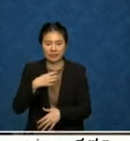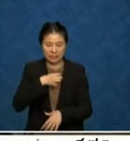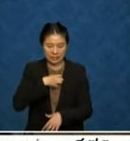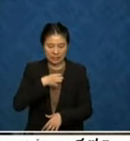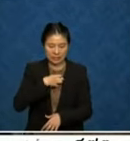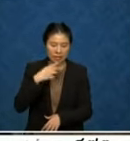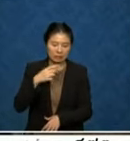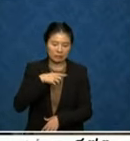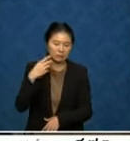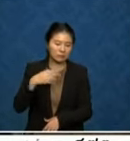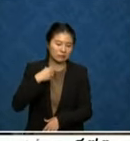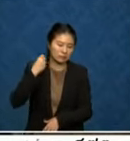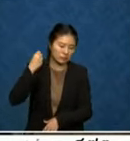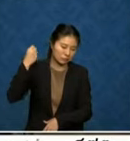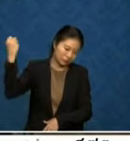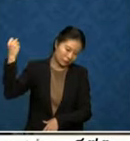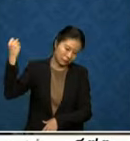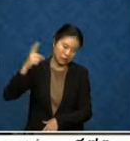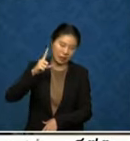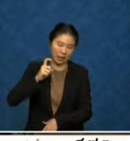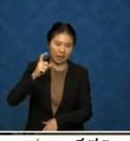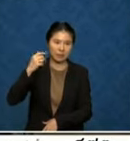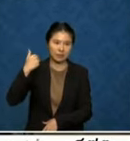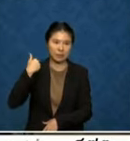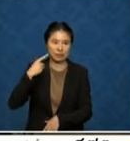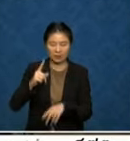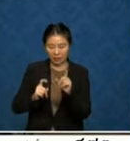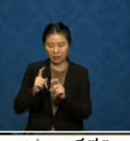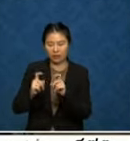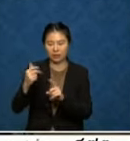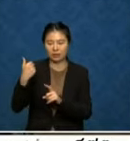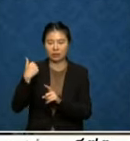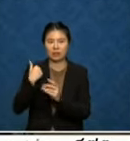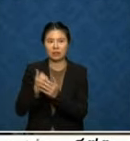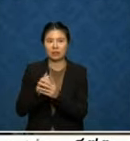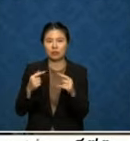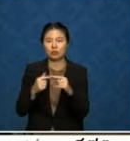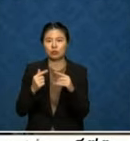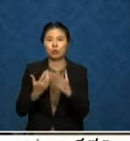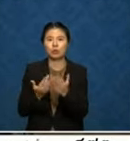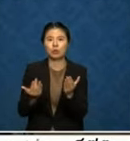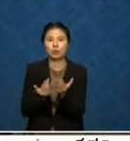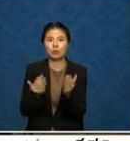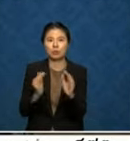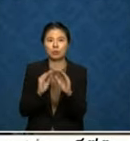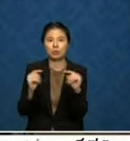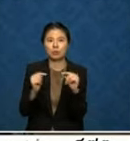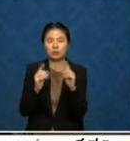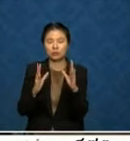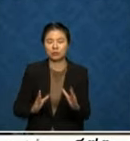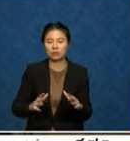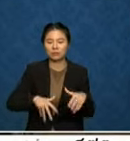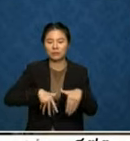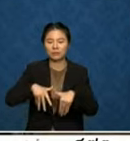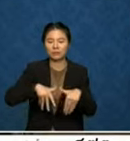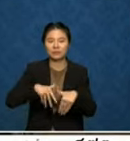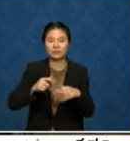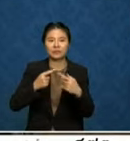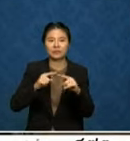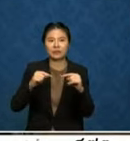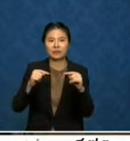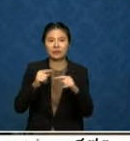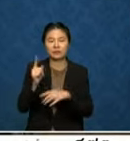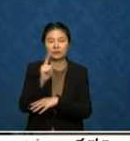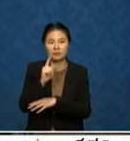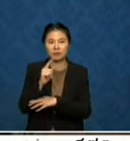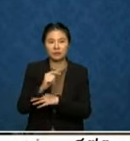จนขั้นเสียชีวิตและนี่ไม่ใช่กรณีเดียวค่ะที่สร้างความเดือดร้อนให้กับพ่อแม่พี่น้องประชาชนคนไทยแต่ดิฉันกำลังจะพูด